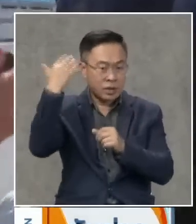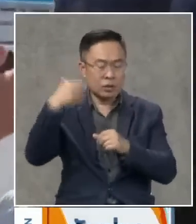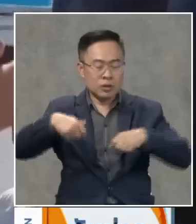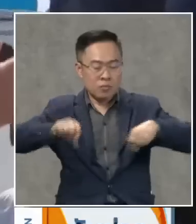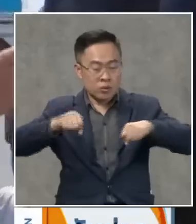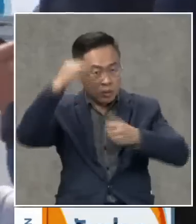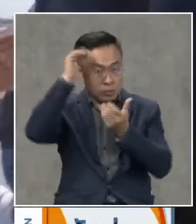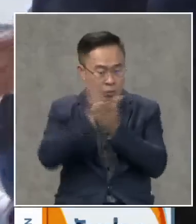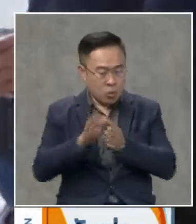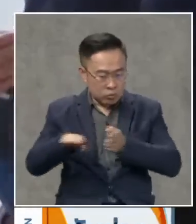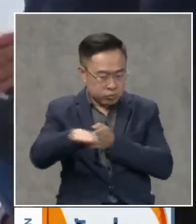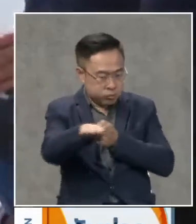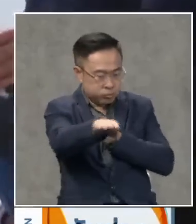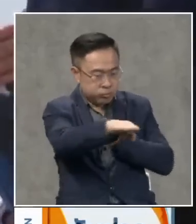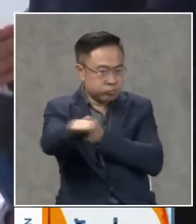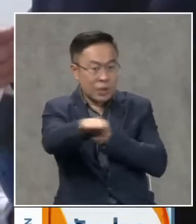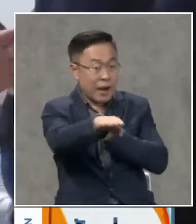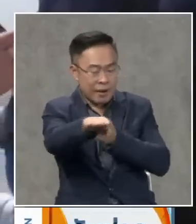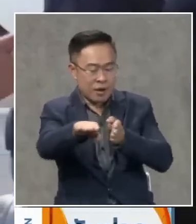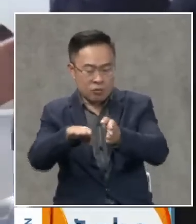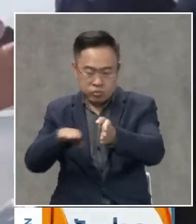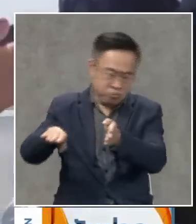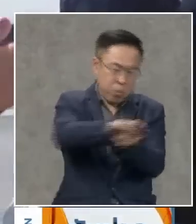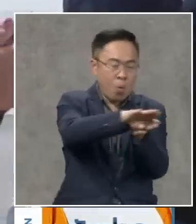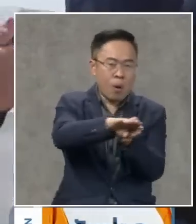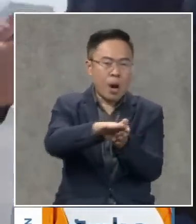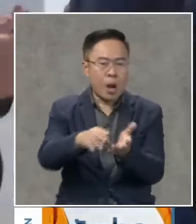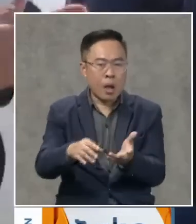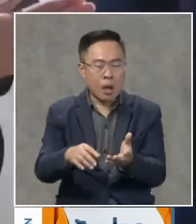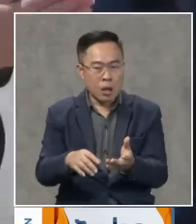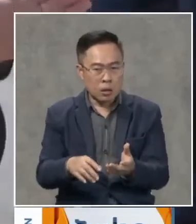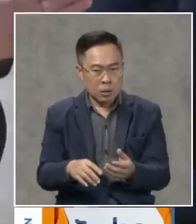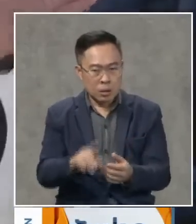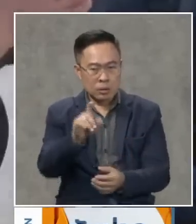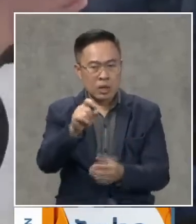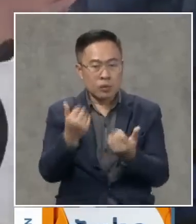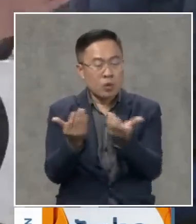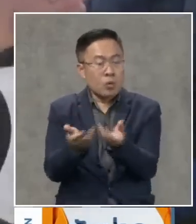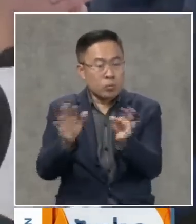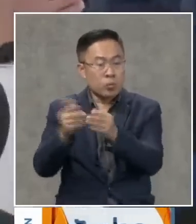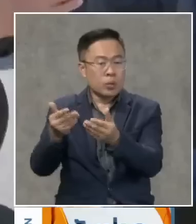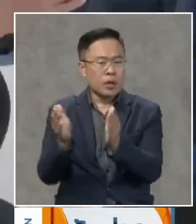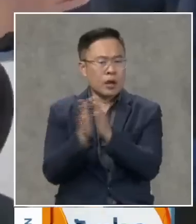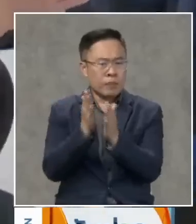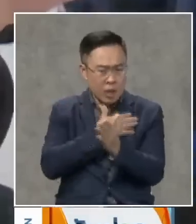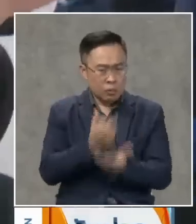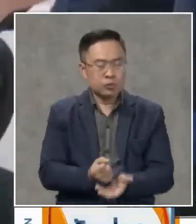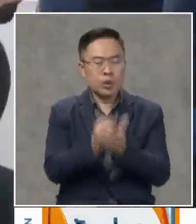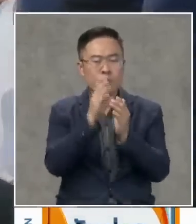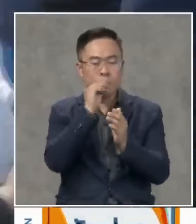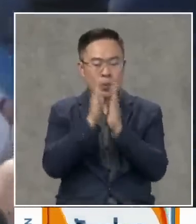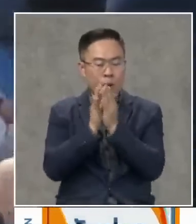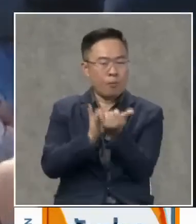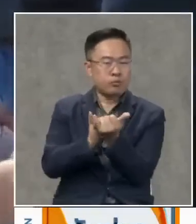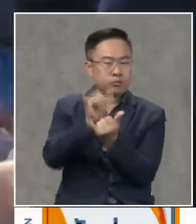รวมไปถึงญาติๆค่ะทำพิธีเชิญดวงวิญญาณหมู่หนุ่มนะคะหรือว่าสิบตำรวจเอกเศรษฐการลอยขามป้อมค่ะ